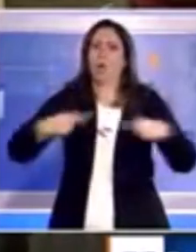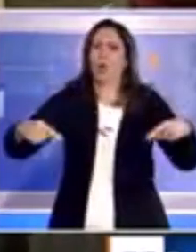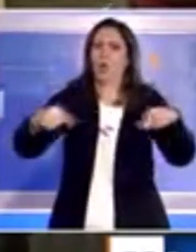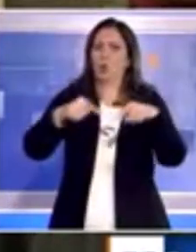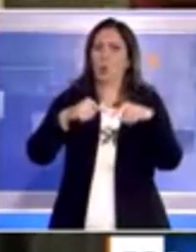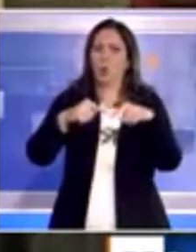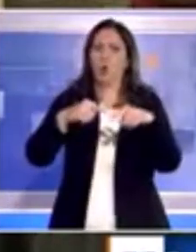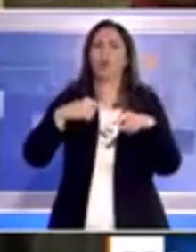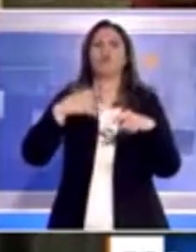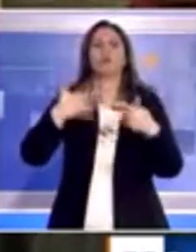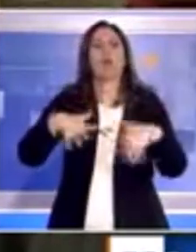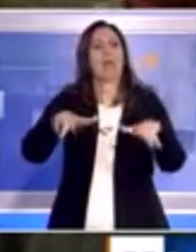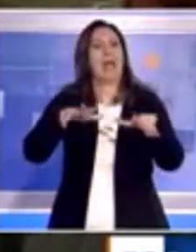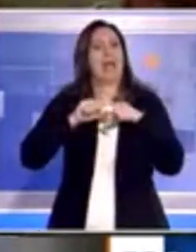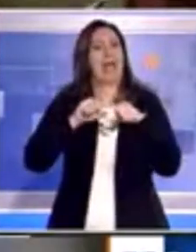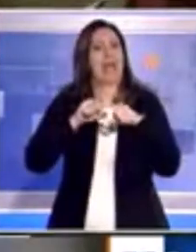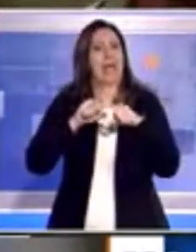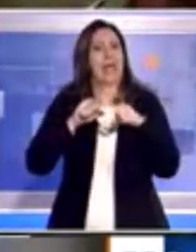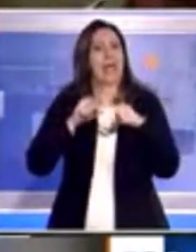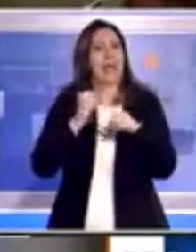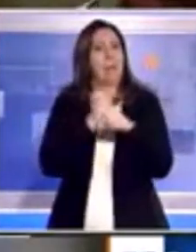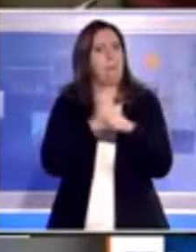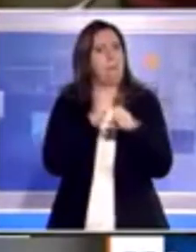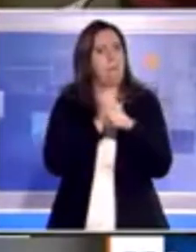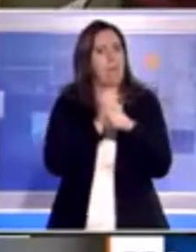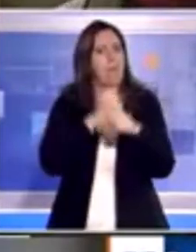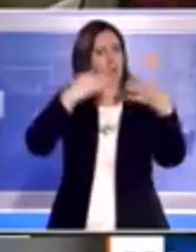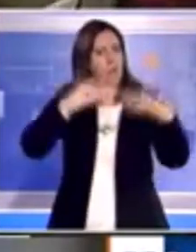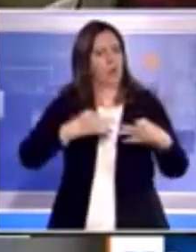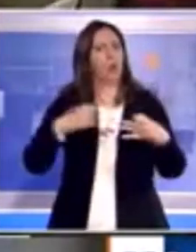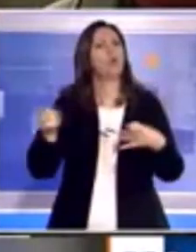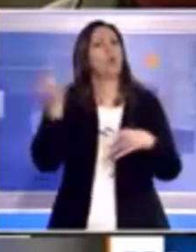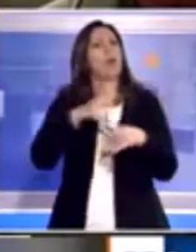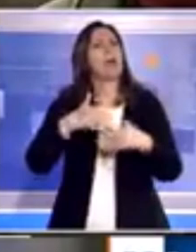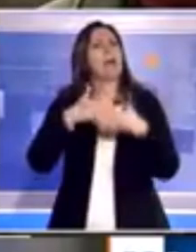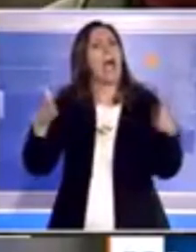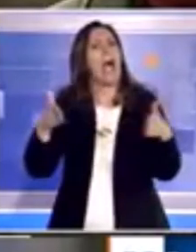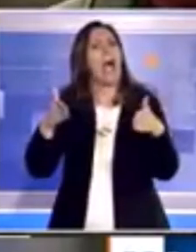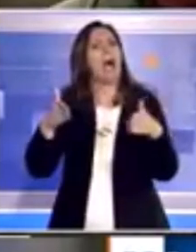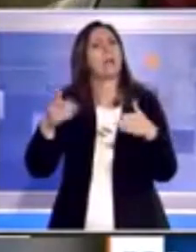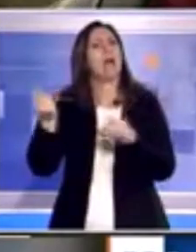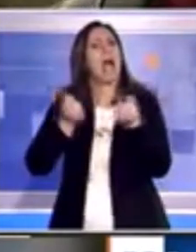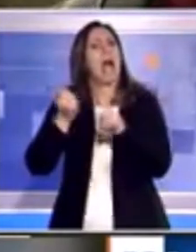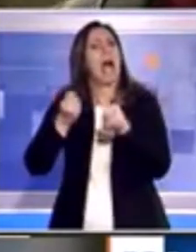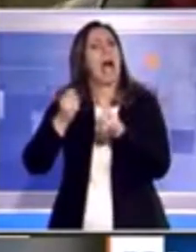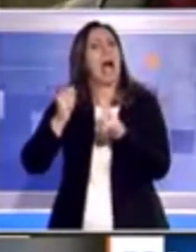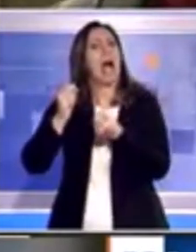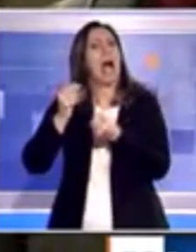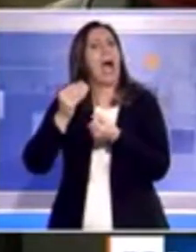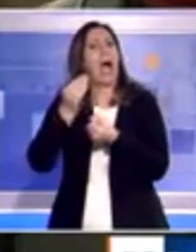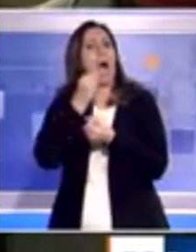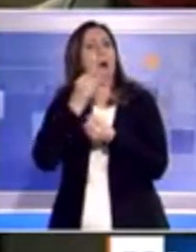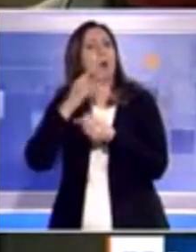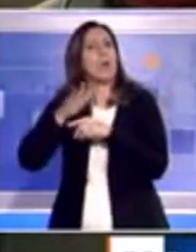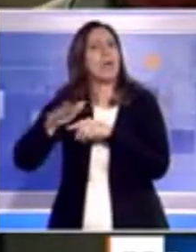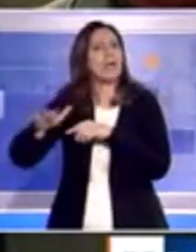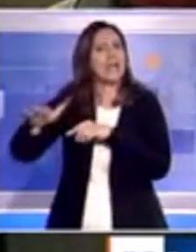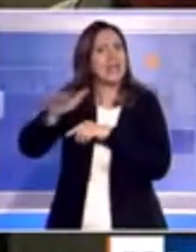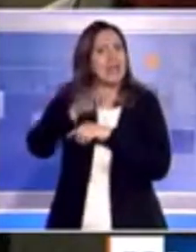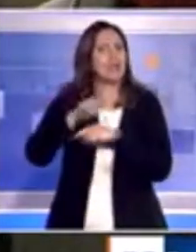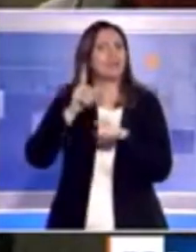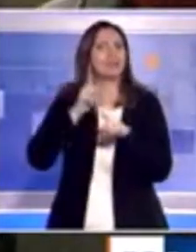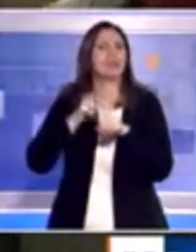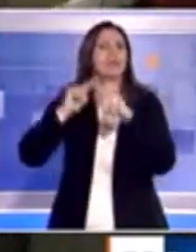sono assunti impegni ben precisi da domani apre l'autogrill con l'accesso esterno per il personale e mandai si mantengono le due